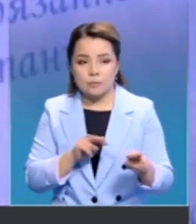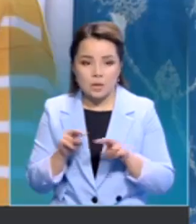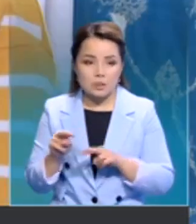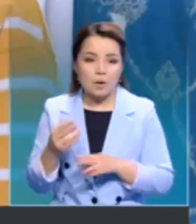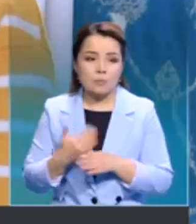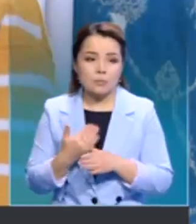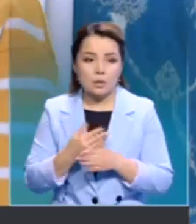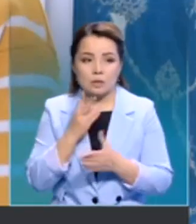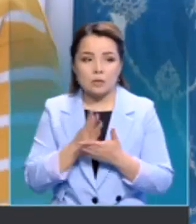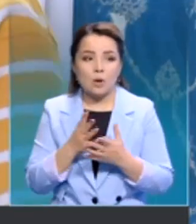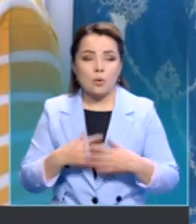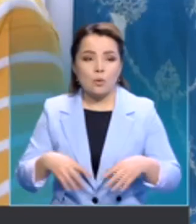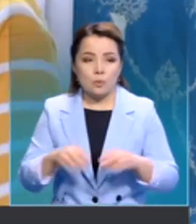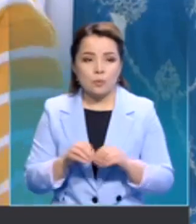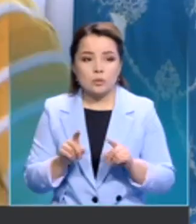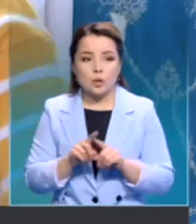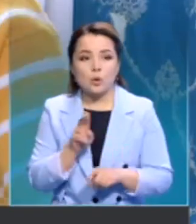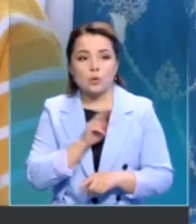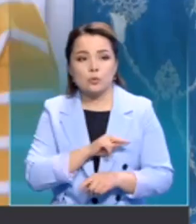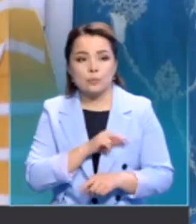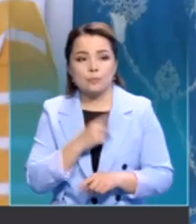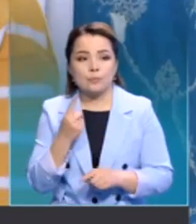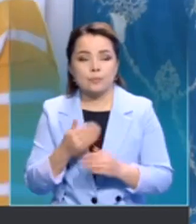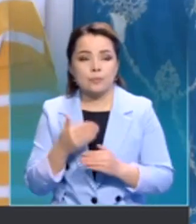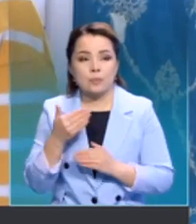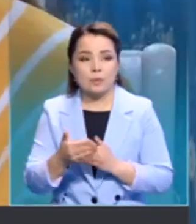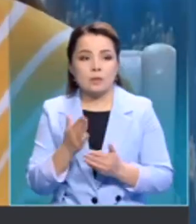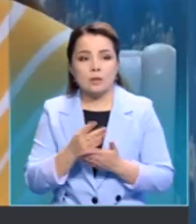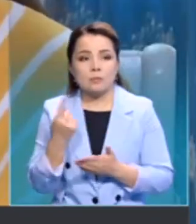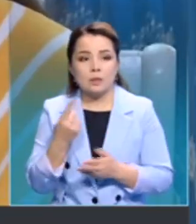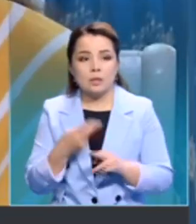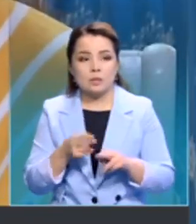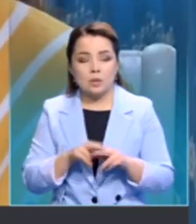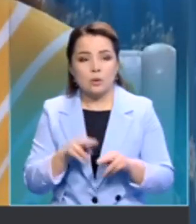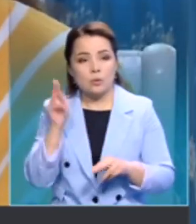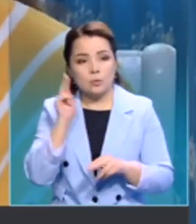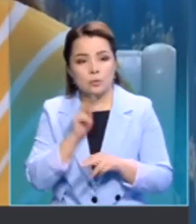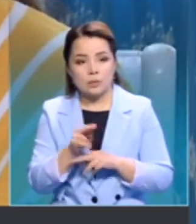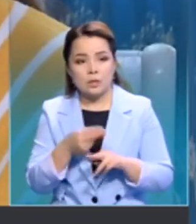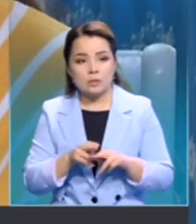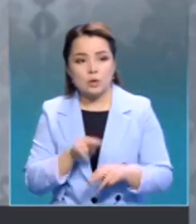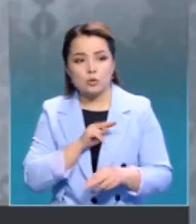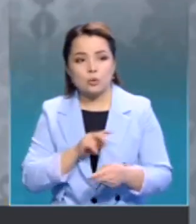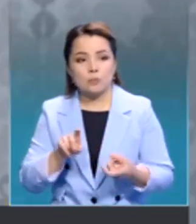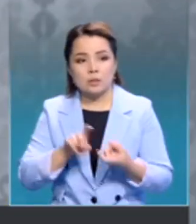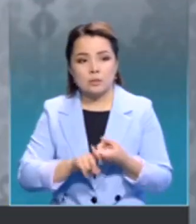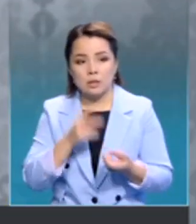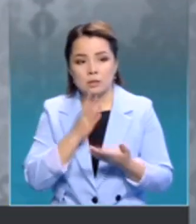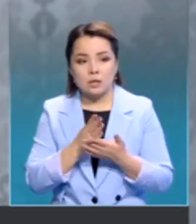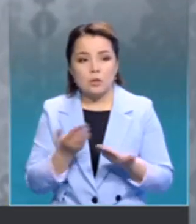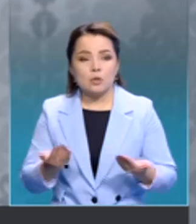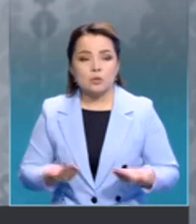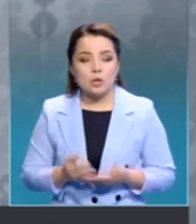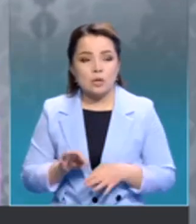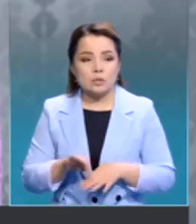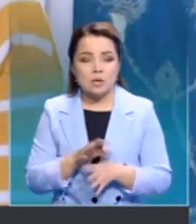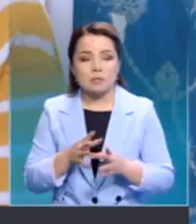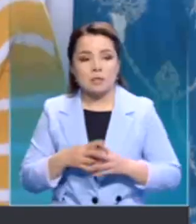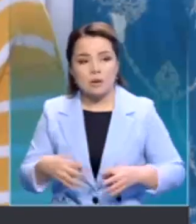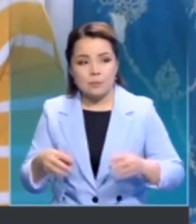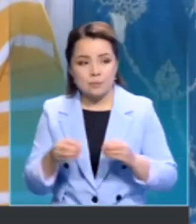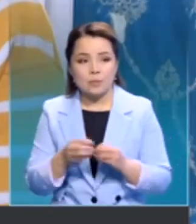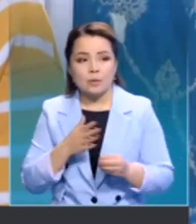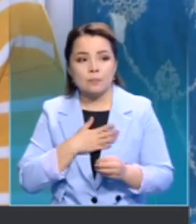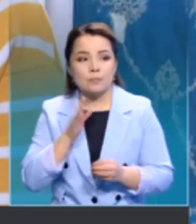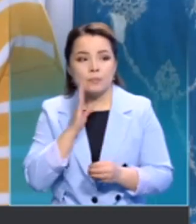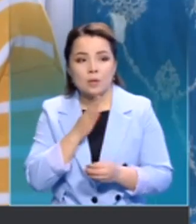кіріседі. Отбасын емес, бірінші жұмысын алға қойған адамдардың бірі. Бізді оқытты осы жұмыстың арқасында, тұрмысқа берді. Олай айтқандарша,